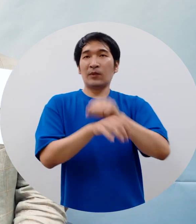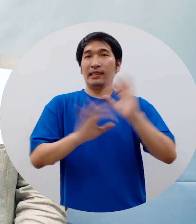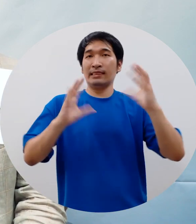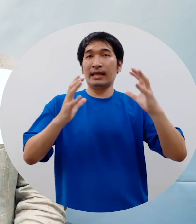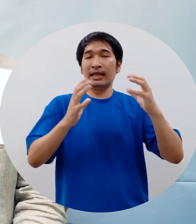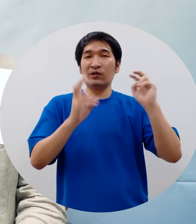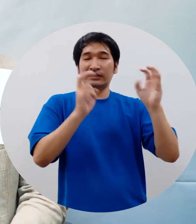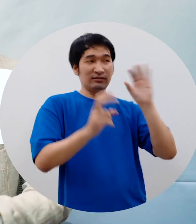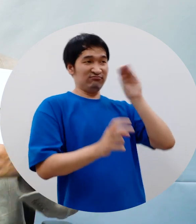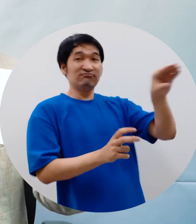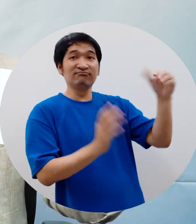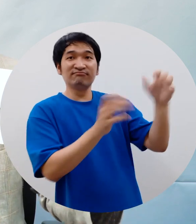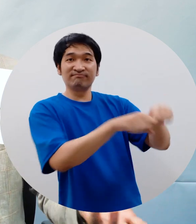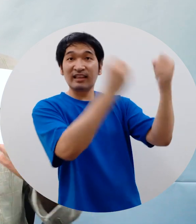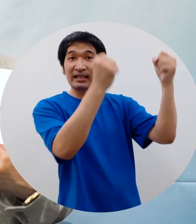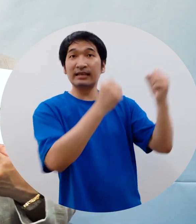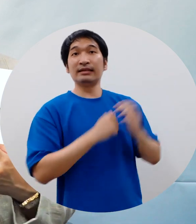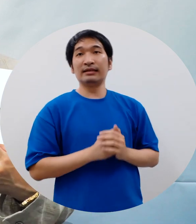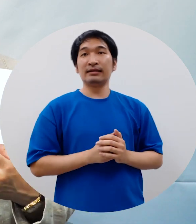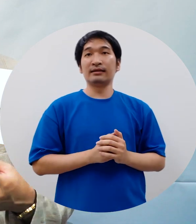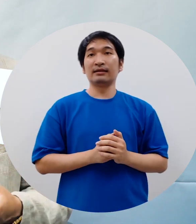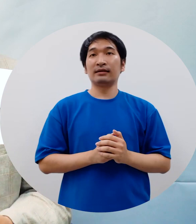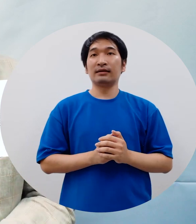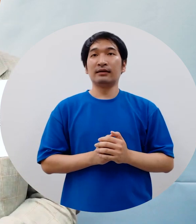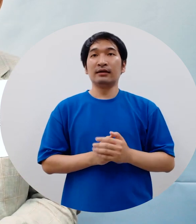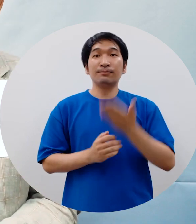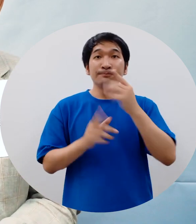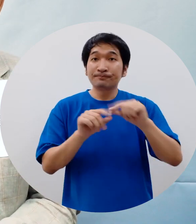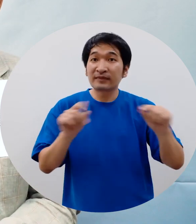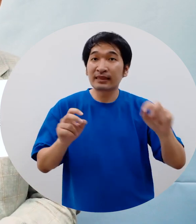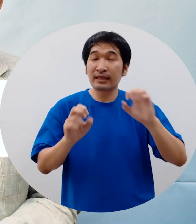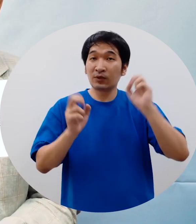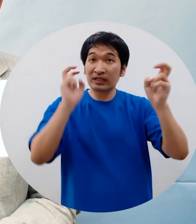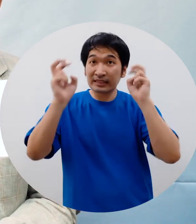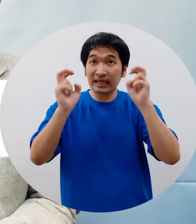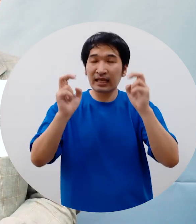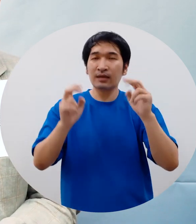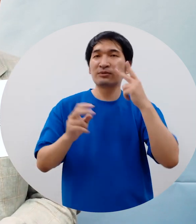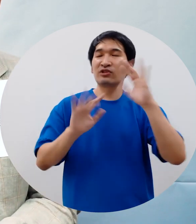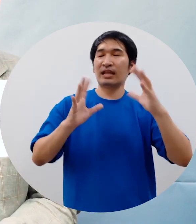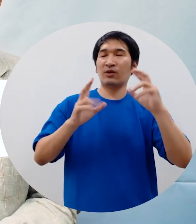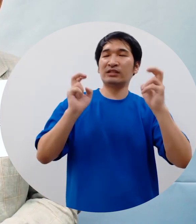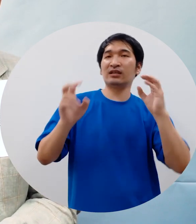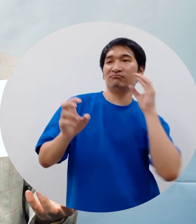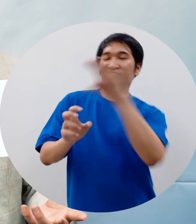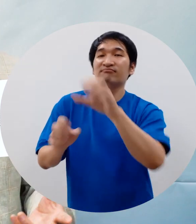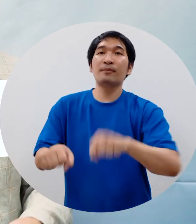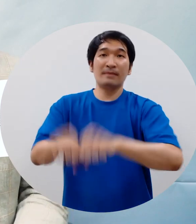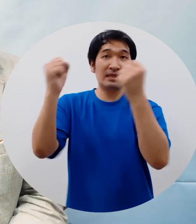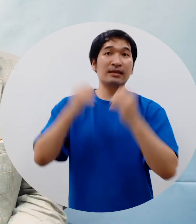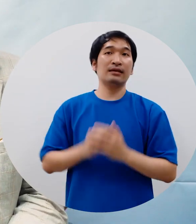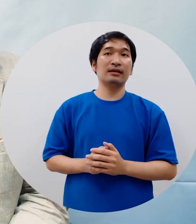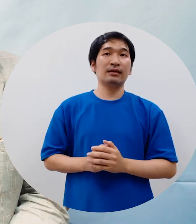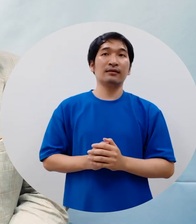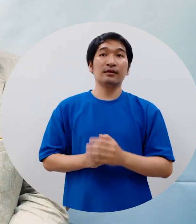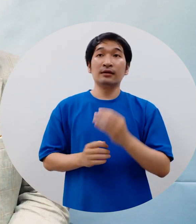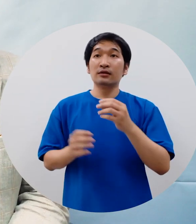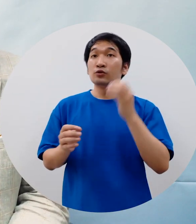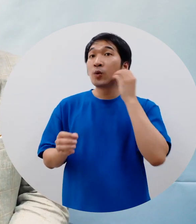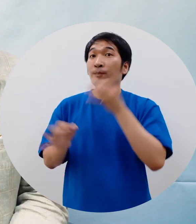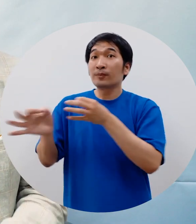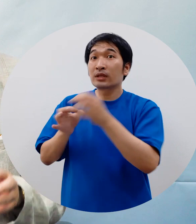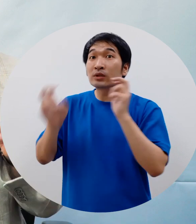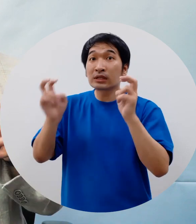싱가포르 테마섹이 투자해가지고 대박 나서 돈 벌어갔고요. 배민은 골드만삭스에서 투자해가지고 대박 냈고요. 쿠팡은